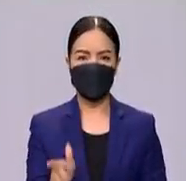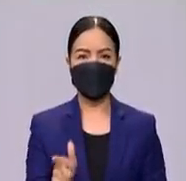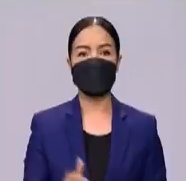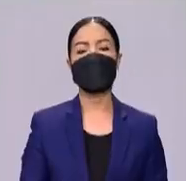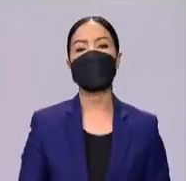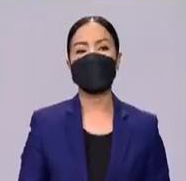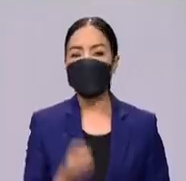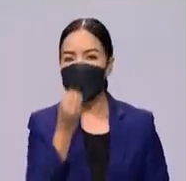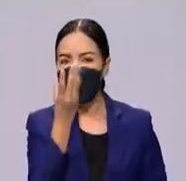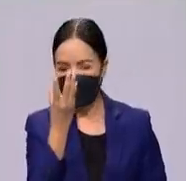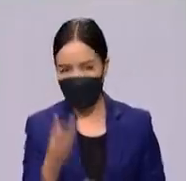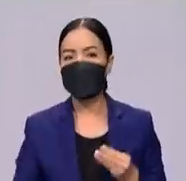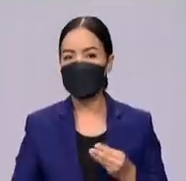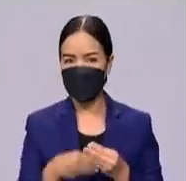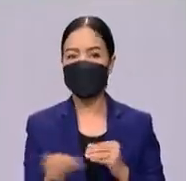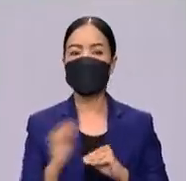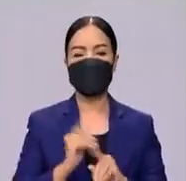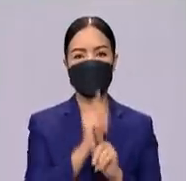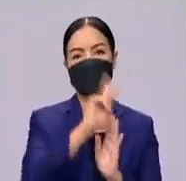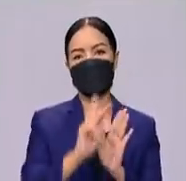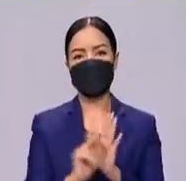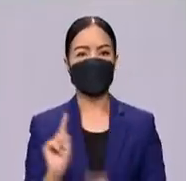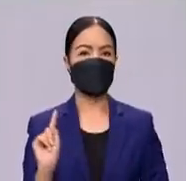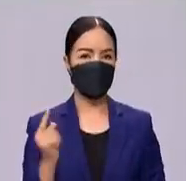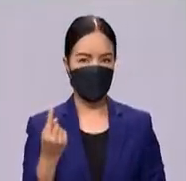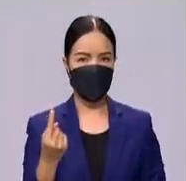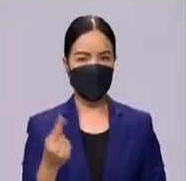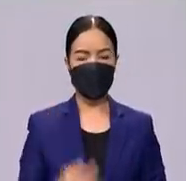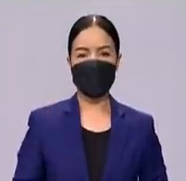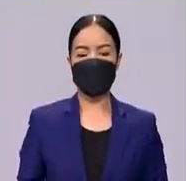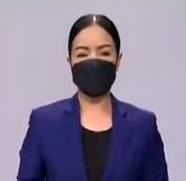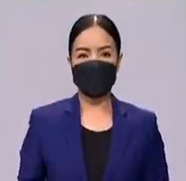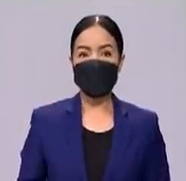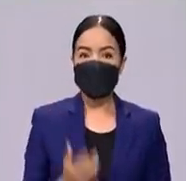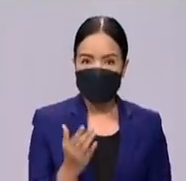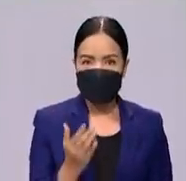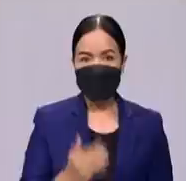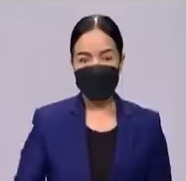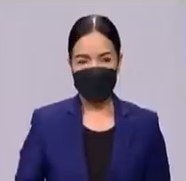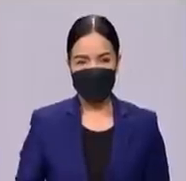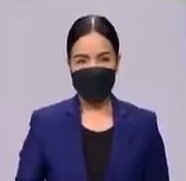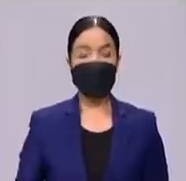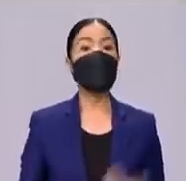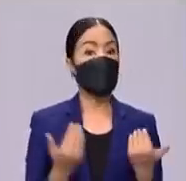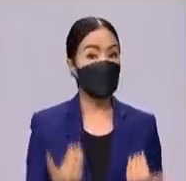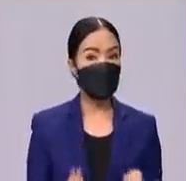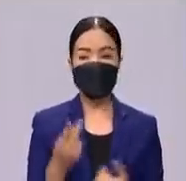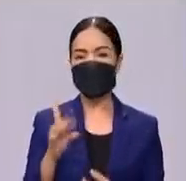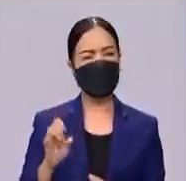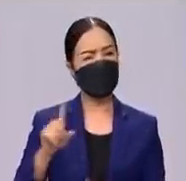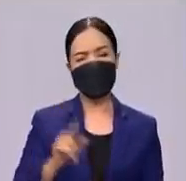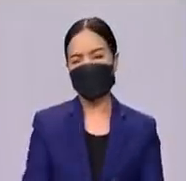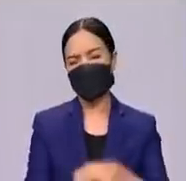แก้ไขดอกเบี้ยให้เป็นไปตามกฎหมายใหม่ค่ะค่ะคุณธีรวัตรคุณวรรณศิริคะต้องบอกว่าคดีนี้นะคะยาวน